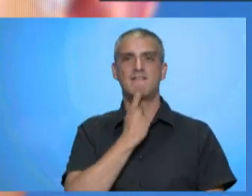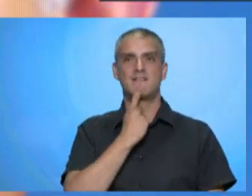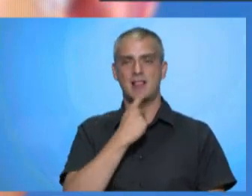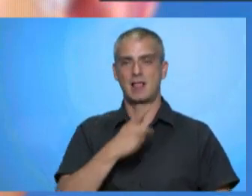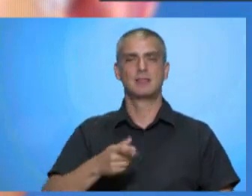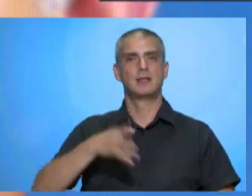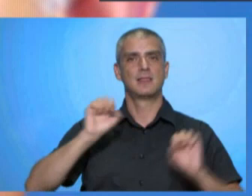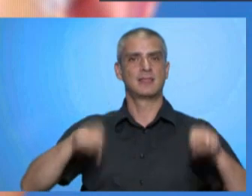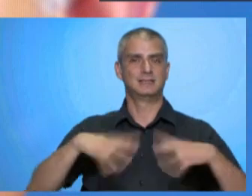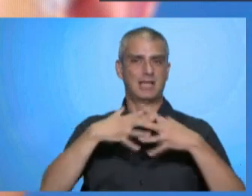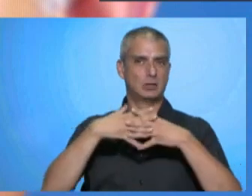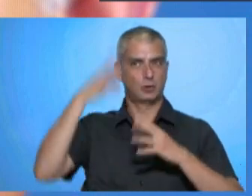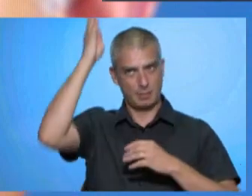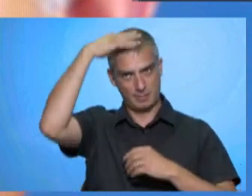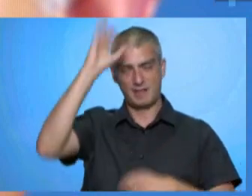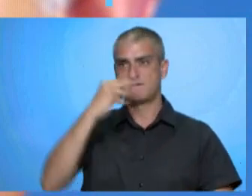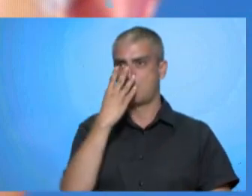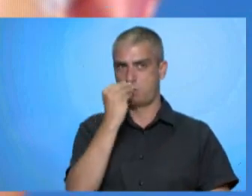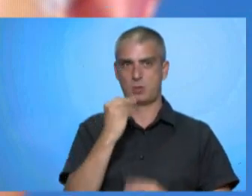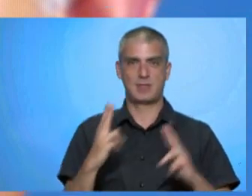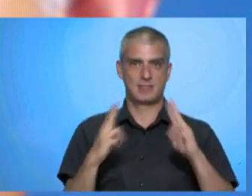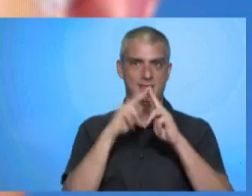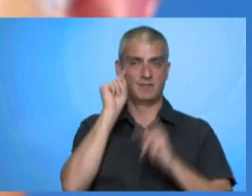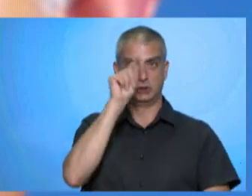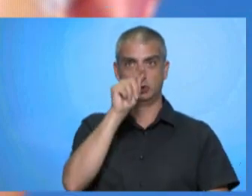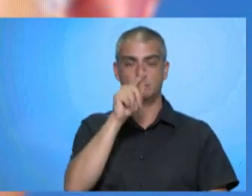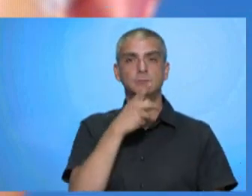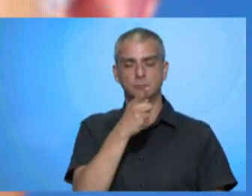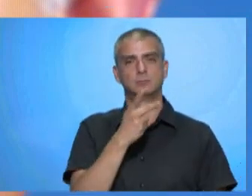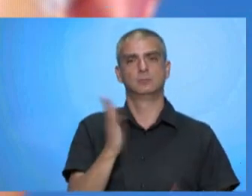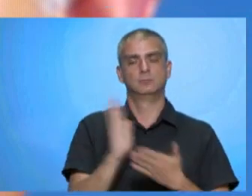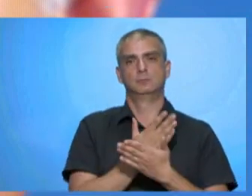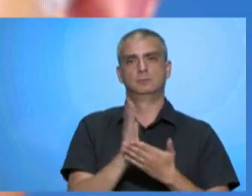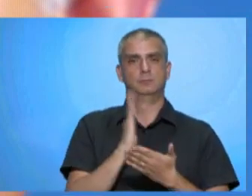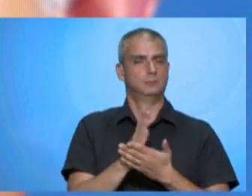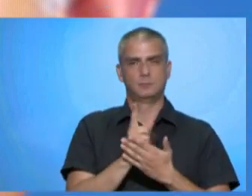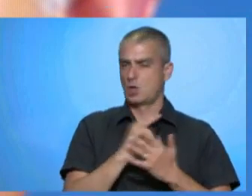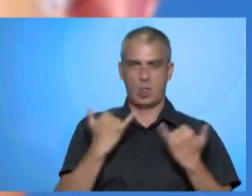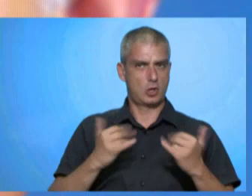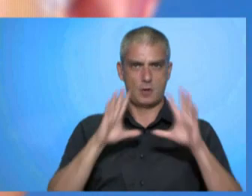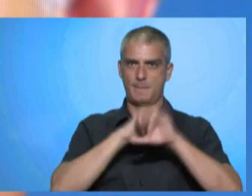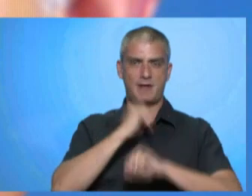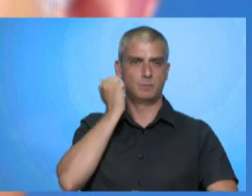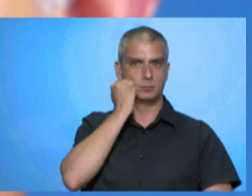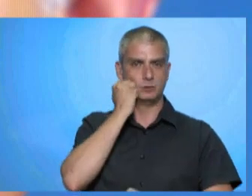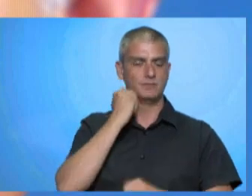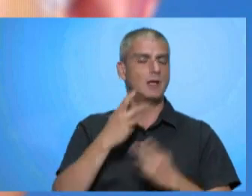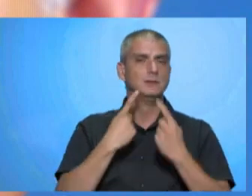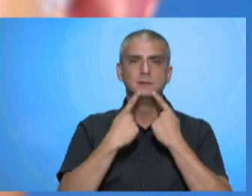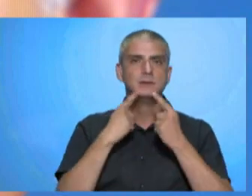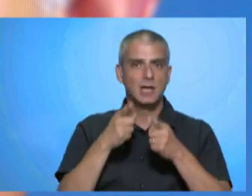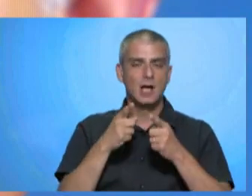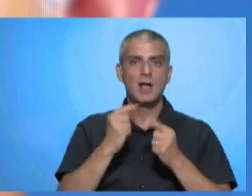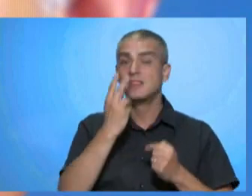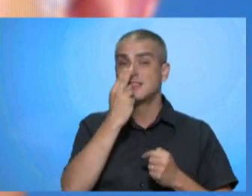טראמפ לנשיא רוסיה פוטין, או בין פוטין לנשיא האמריקני טראמפ, ושם יחתכו הדברים. הם לא יחתכו הערב במוסקבה. במוקד השיחה הזאת,